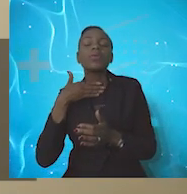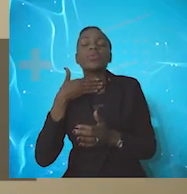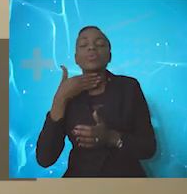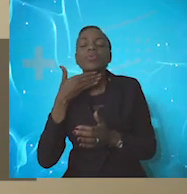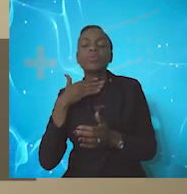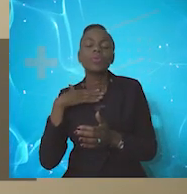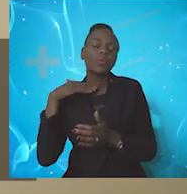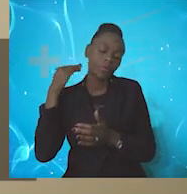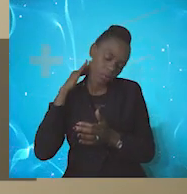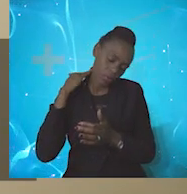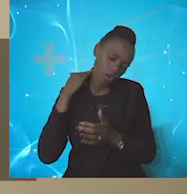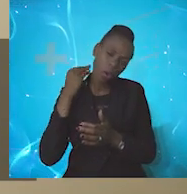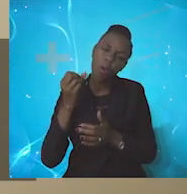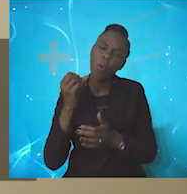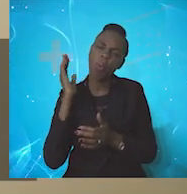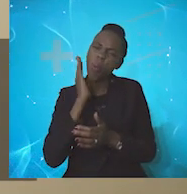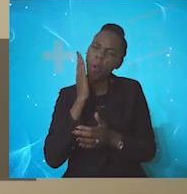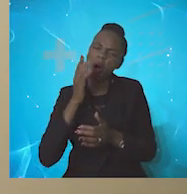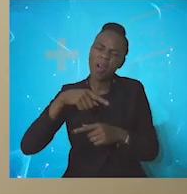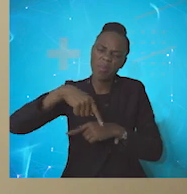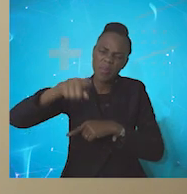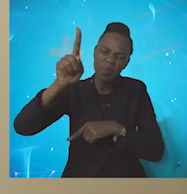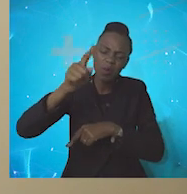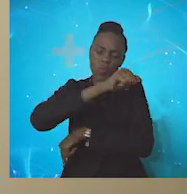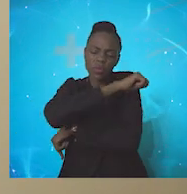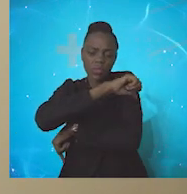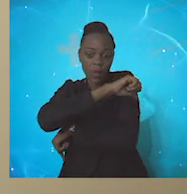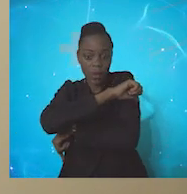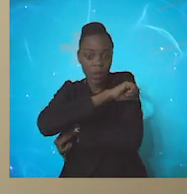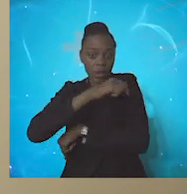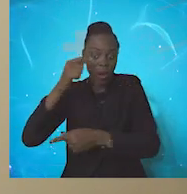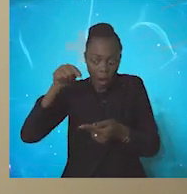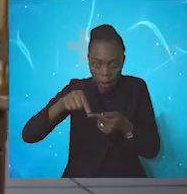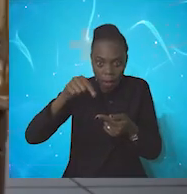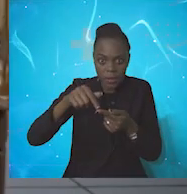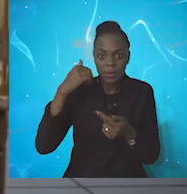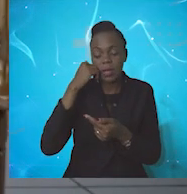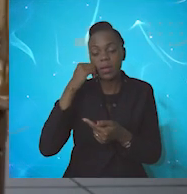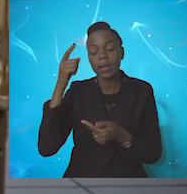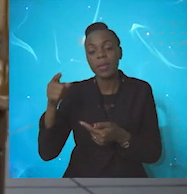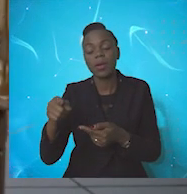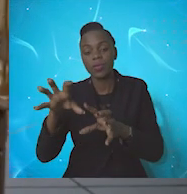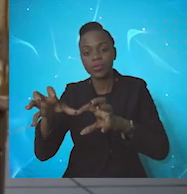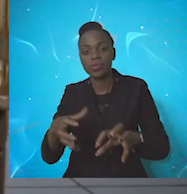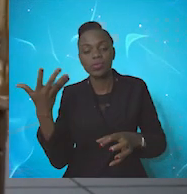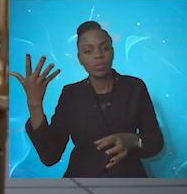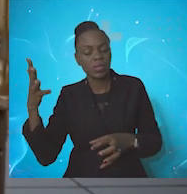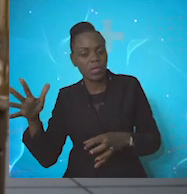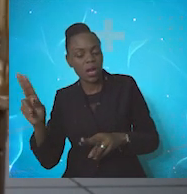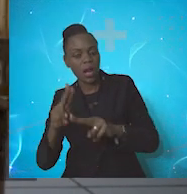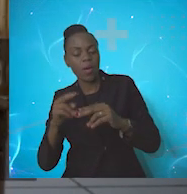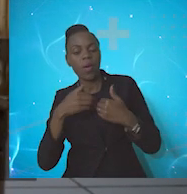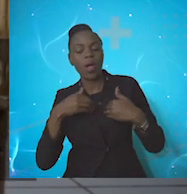light chonda azithamangira kuchipatala kuti tikayeze matenda amene wawa china ndingotengeraponso